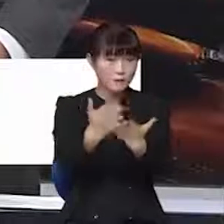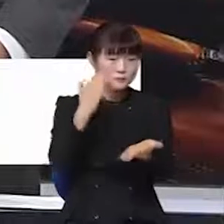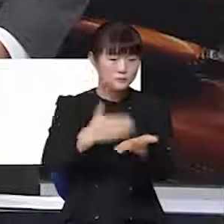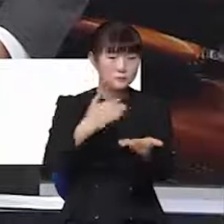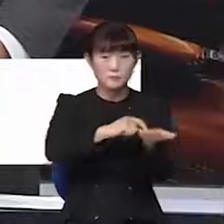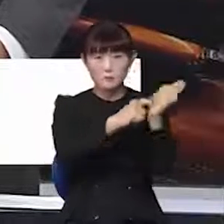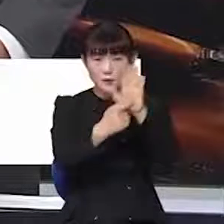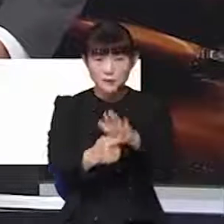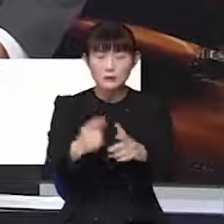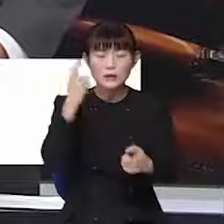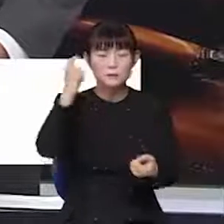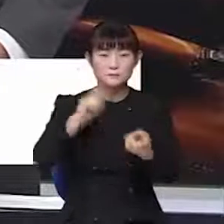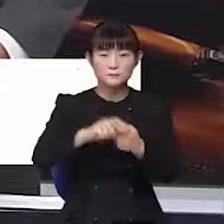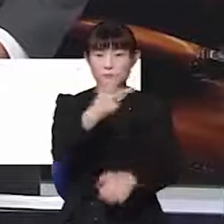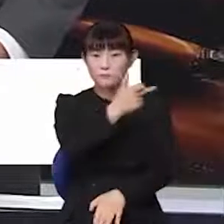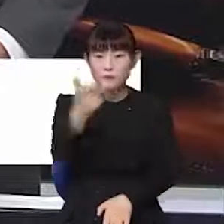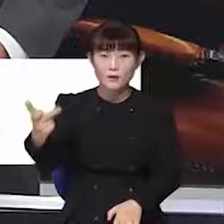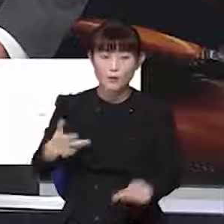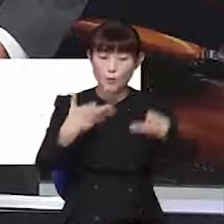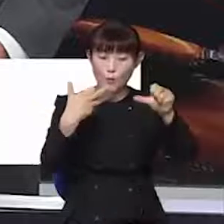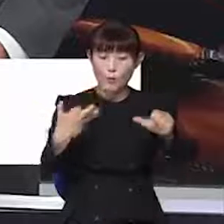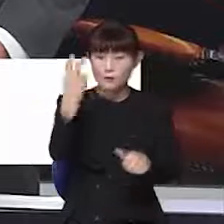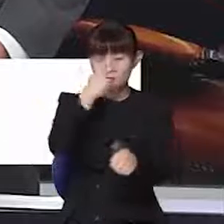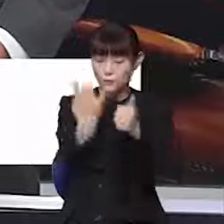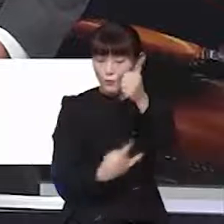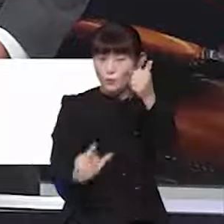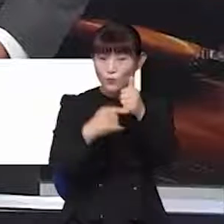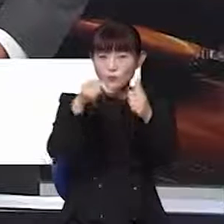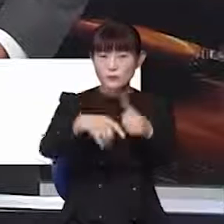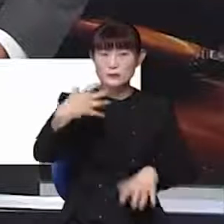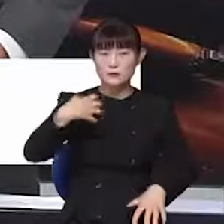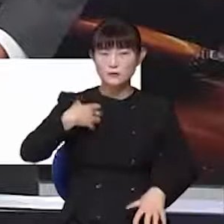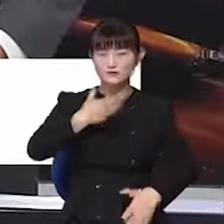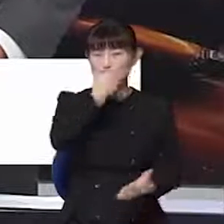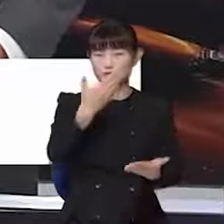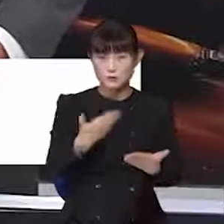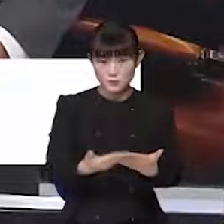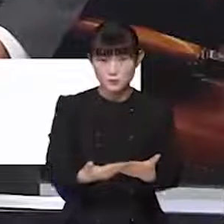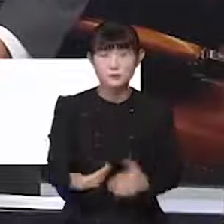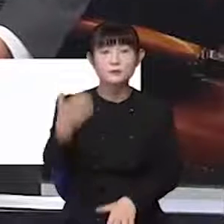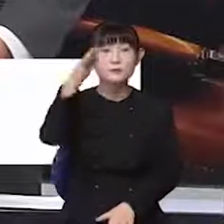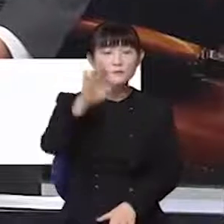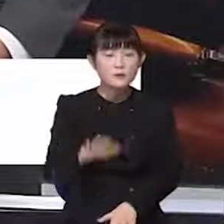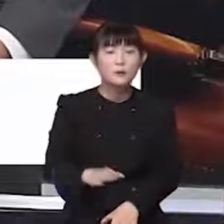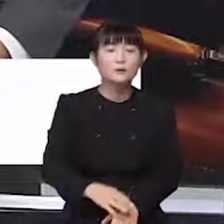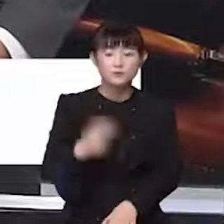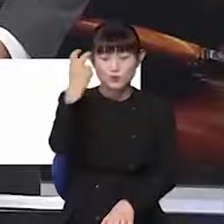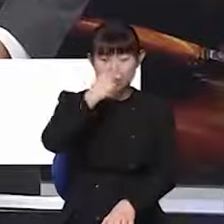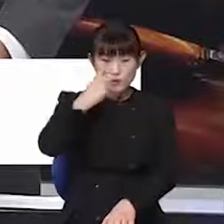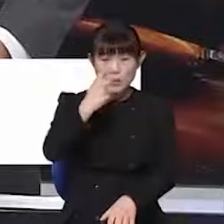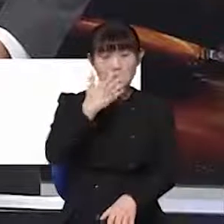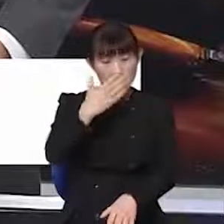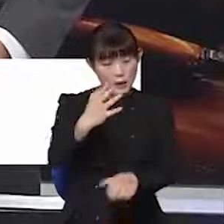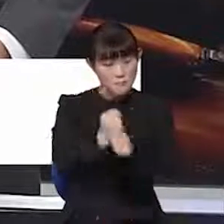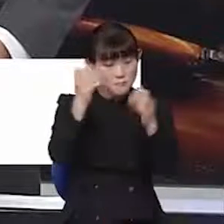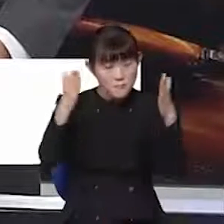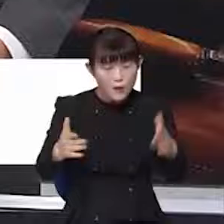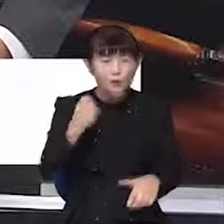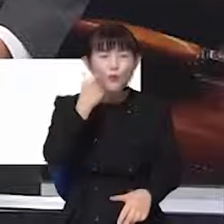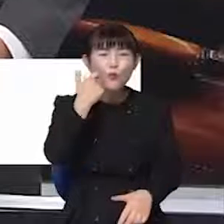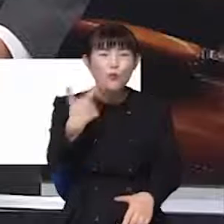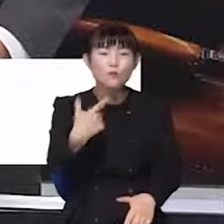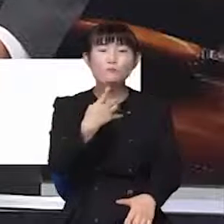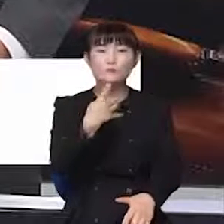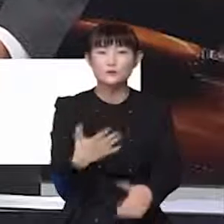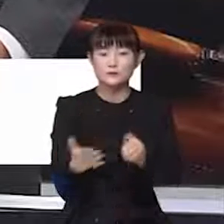관심을 모았는데요. 5.18 진상규명조사위원회의 역할은 더욱 중요해지고 있지만 실질적인 조사 가능 기간은 6개월밖에 남지